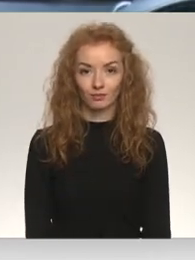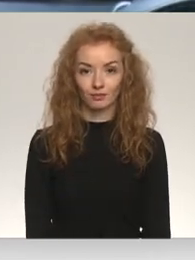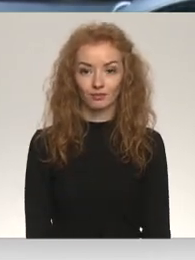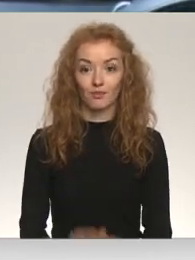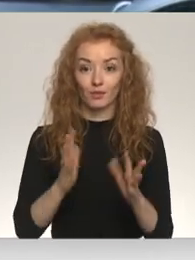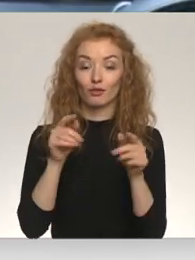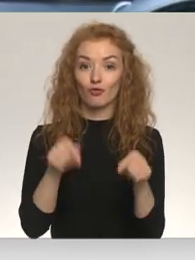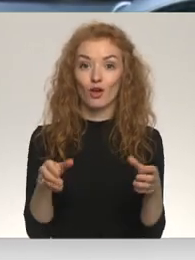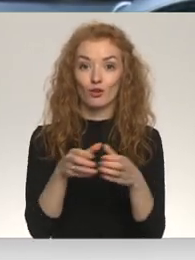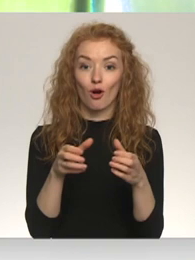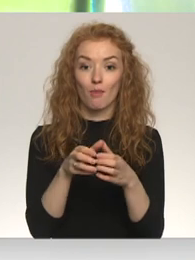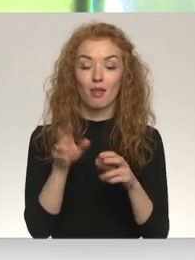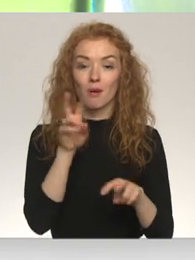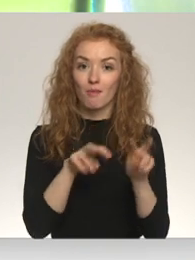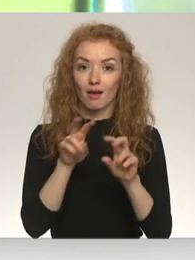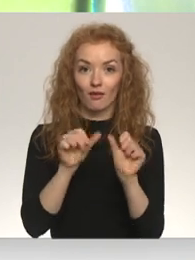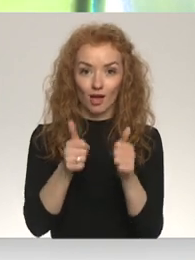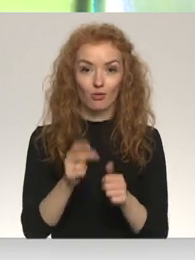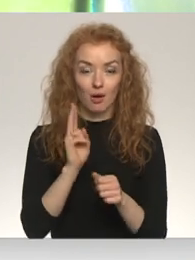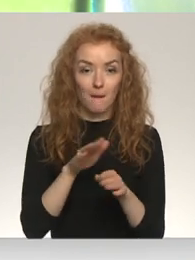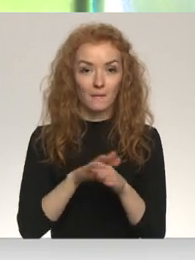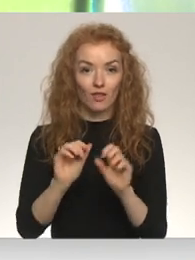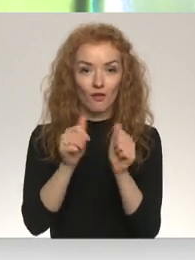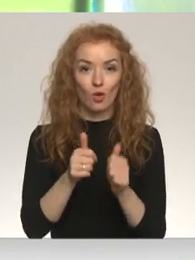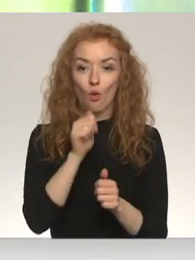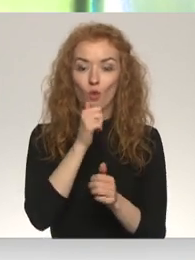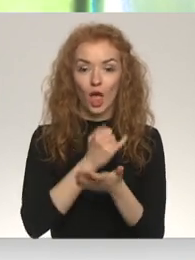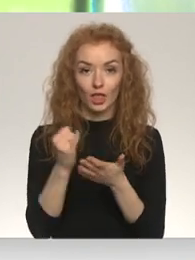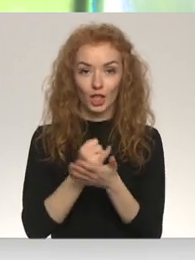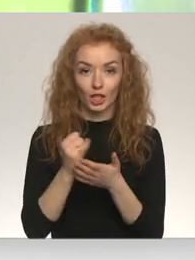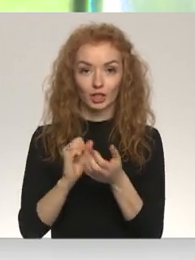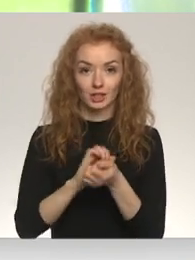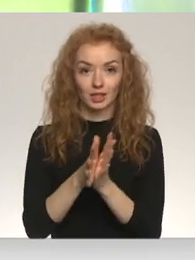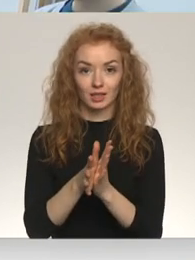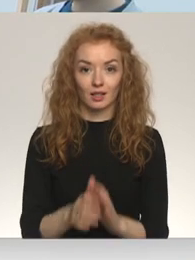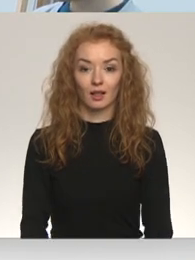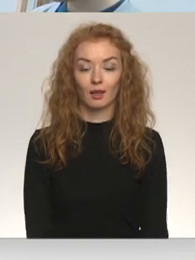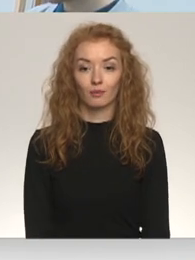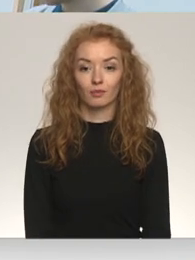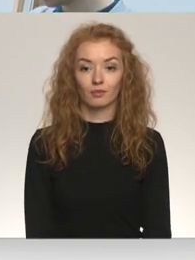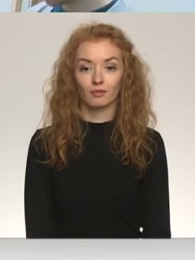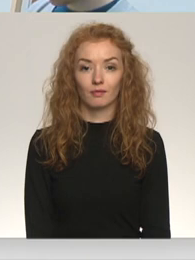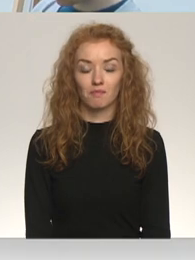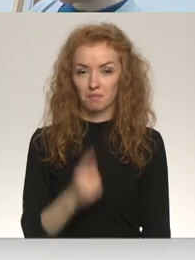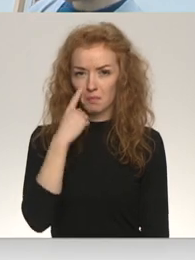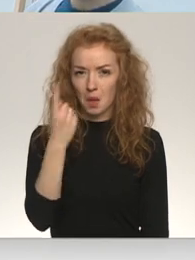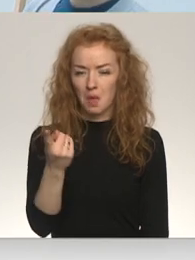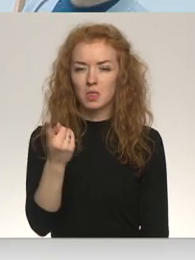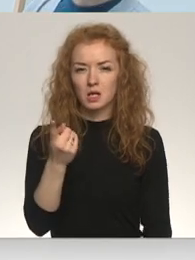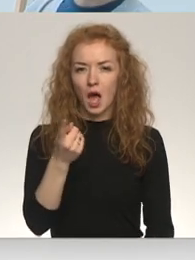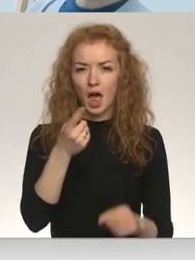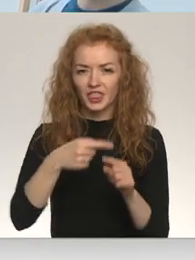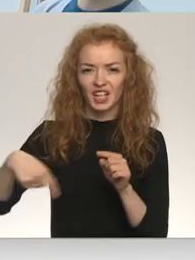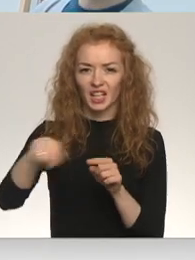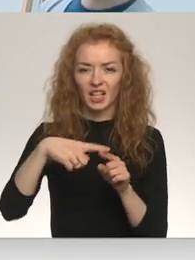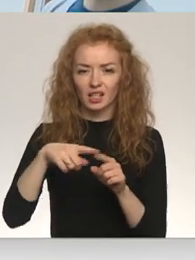Bet šajā komandā tiek meklēti veidi, kā pilnveidot ūdens attīrīšanas sistēmas. Jūs pamanījāt, ka dīķi apauga ar tādām